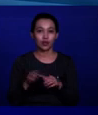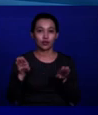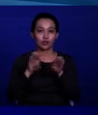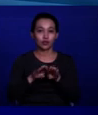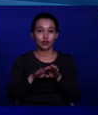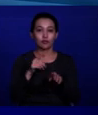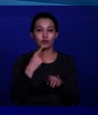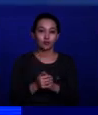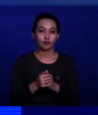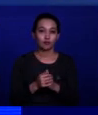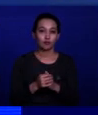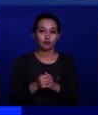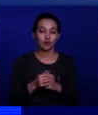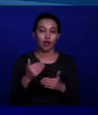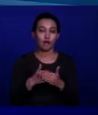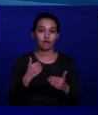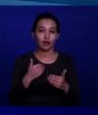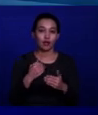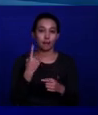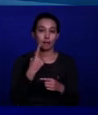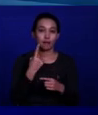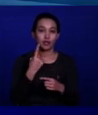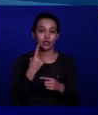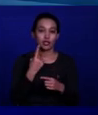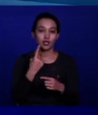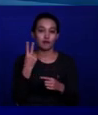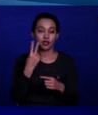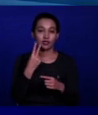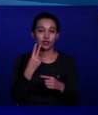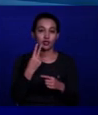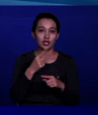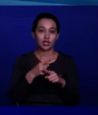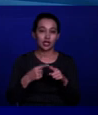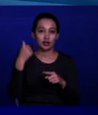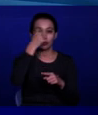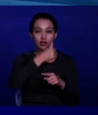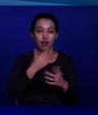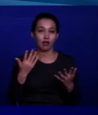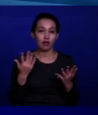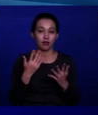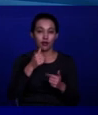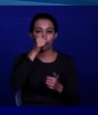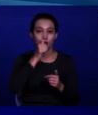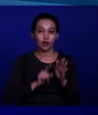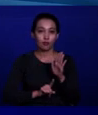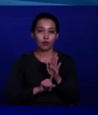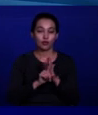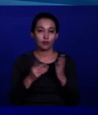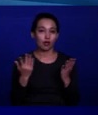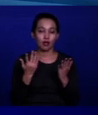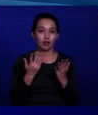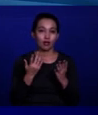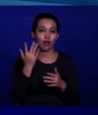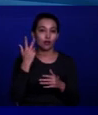amalga oshiramiz. Avval biz birinchi va ikkinchi yarim yillar qaysi oylardan boshlanib, qaysi oylarda